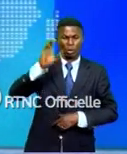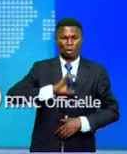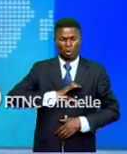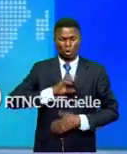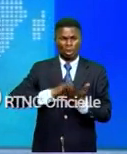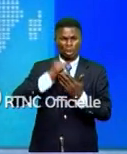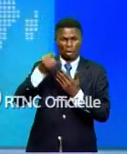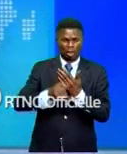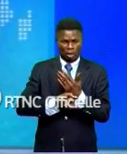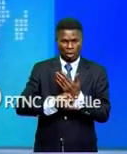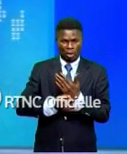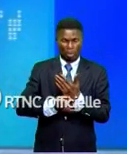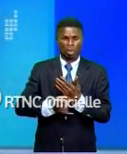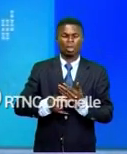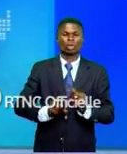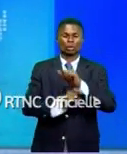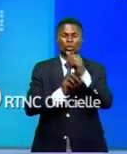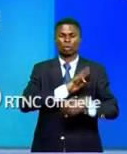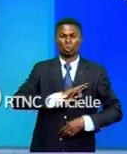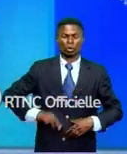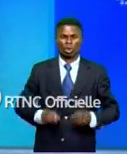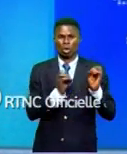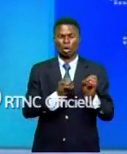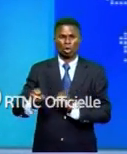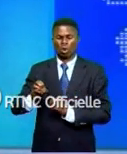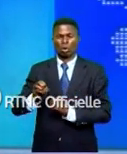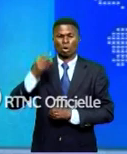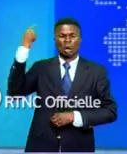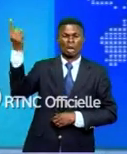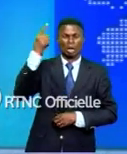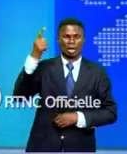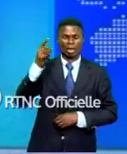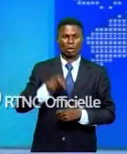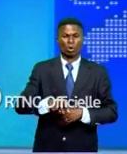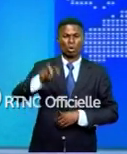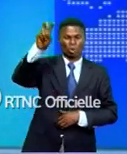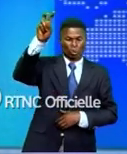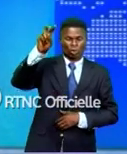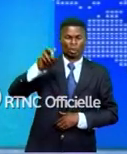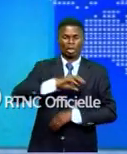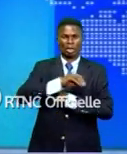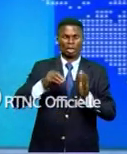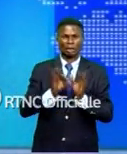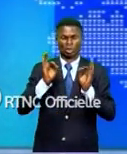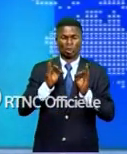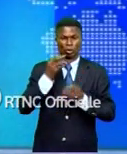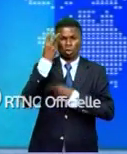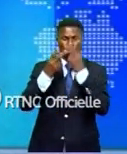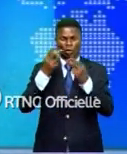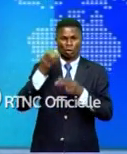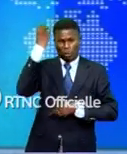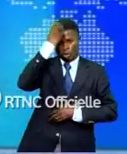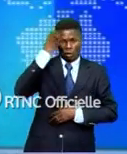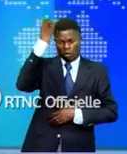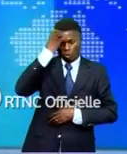projet porté conjointement par la RDC et l'Organisation internationale des migrations. Et ce nouveau centre a été honoré par la visite du général